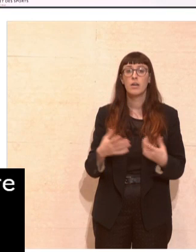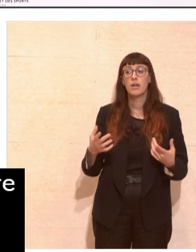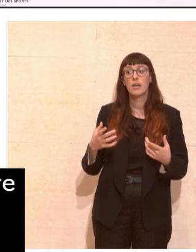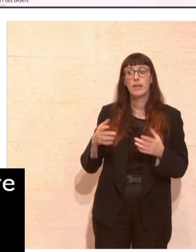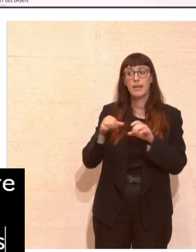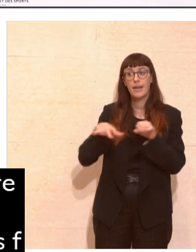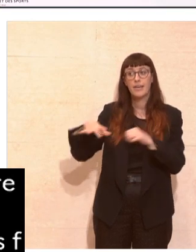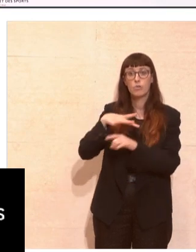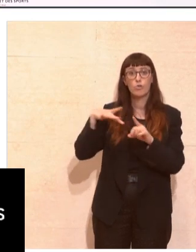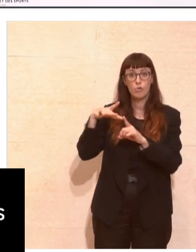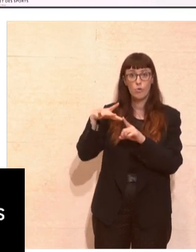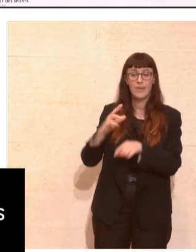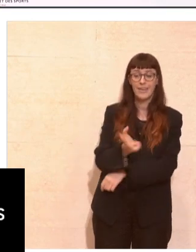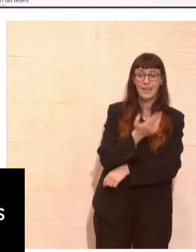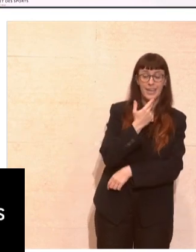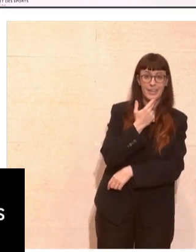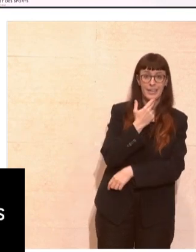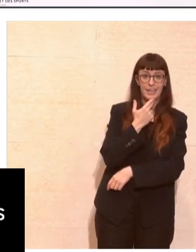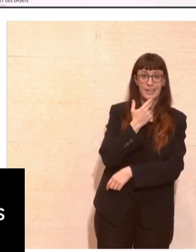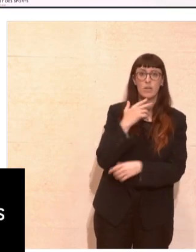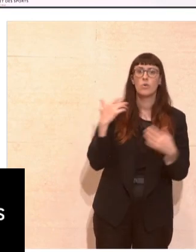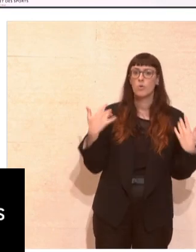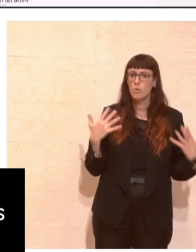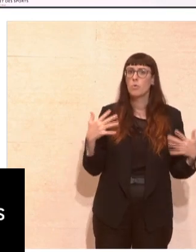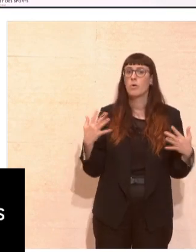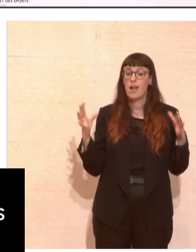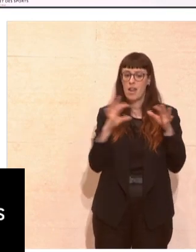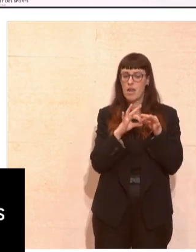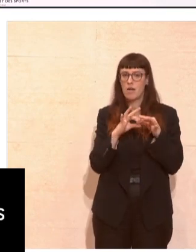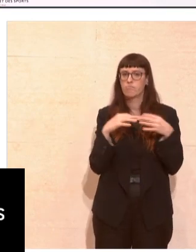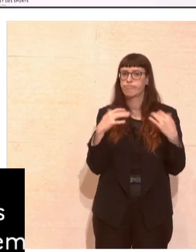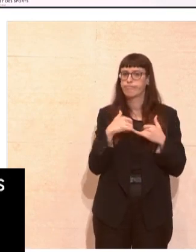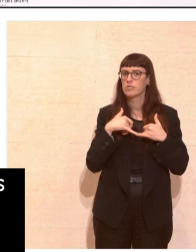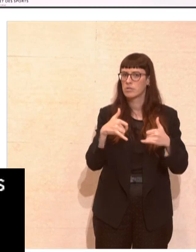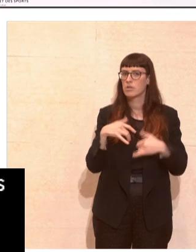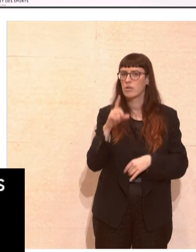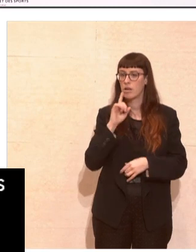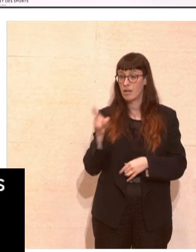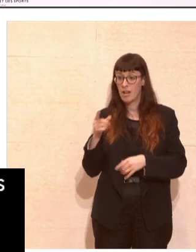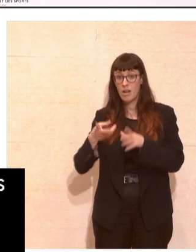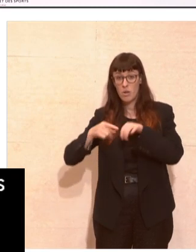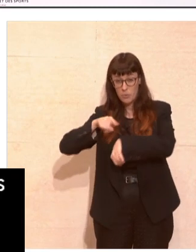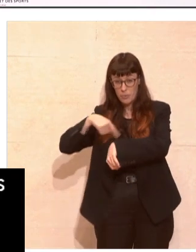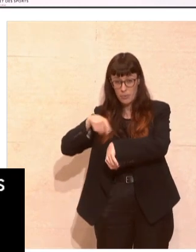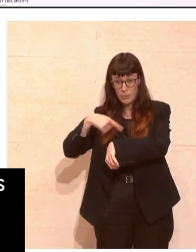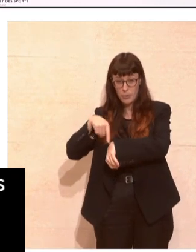sociaux et la qualité de sommeil. Plus vous passez de temps sur les réseaux sociaux, moins bonne sera votre qualité de sommeil.